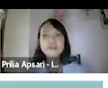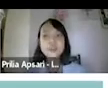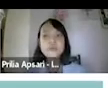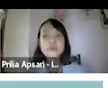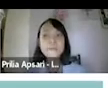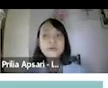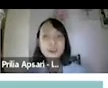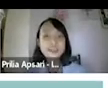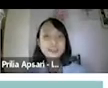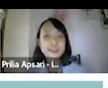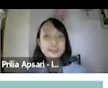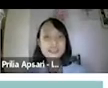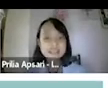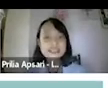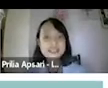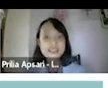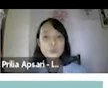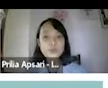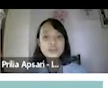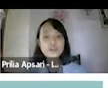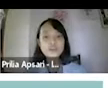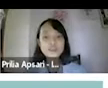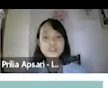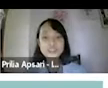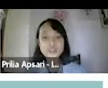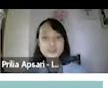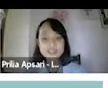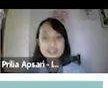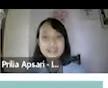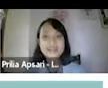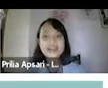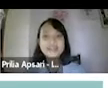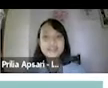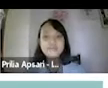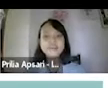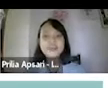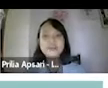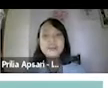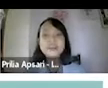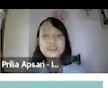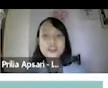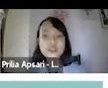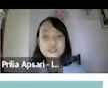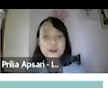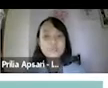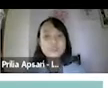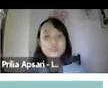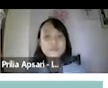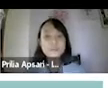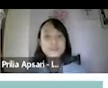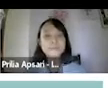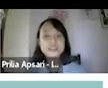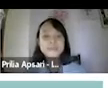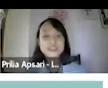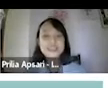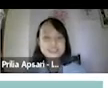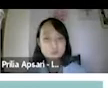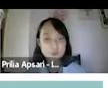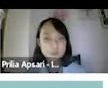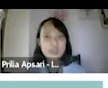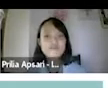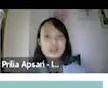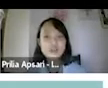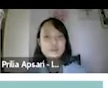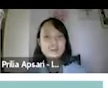dan beliau memperoleh gelar gelar sarjana hukum dari Universitas Indonesia dan saat ini menjadi ini dan desain kamu dibeberapa tempat seperti